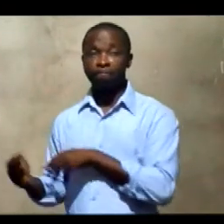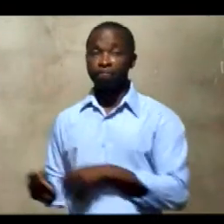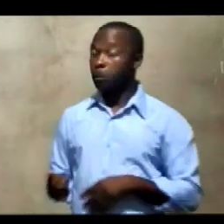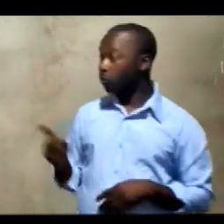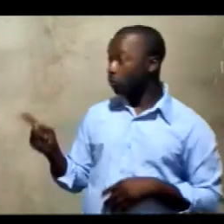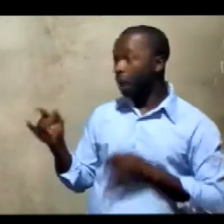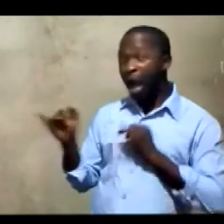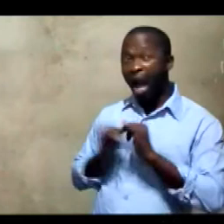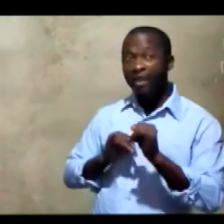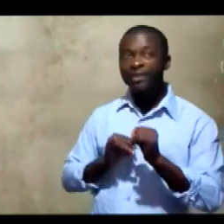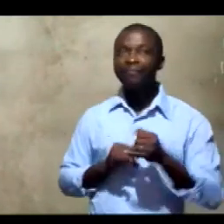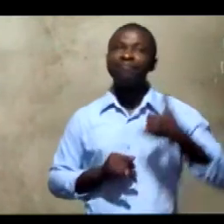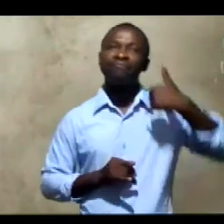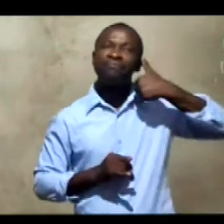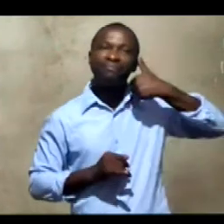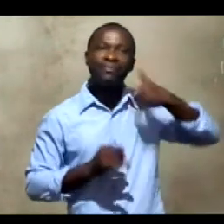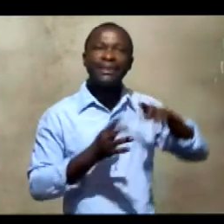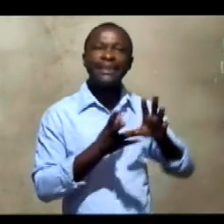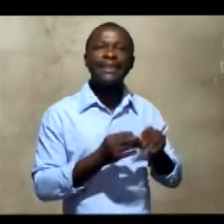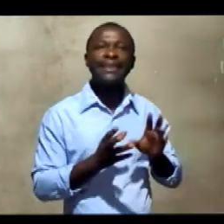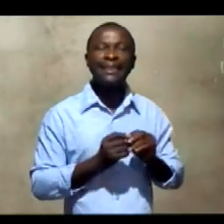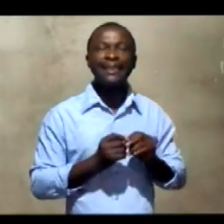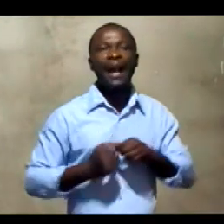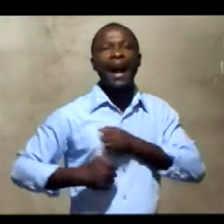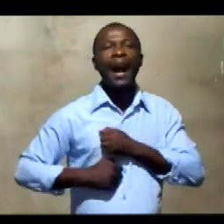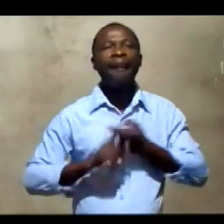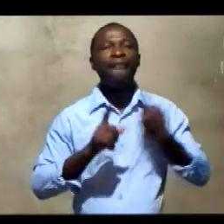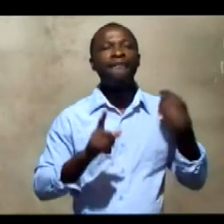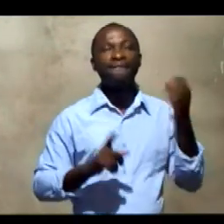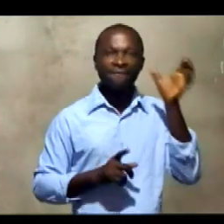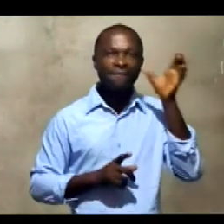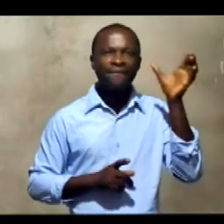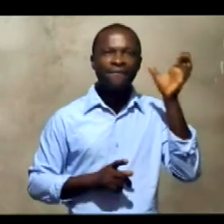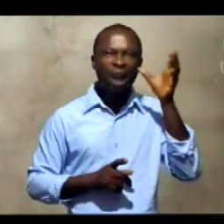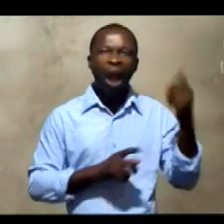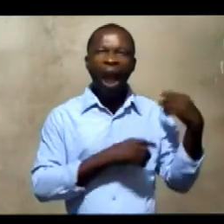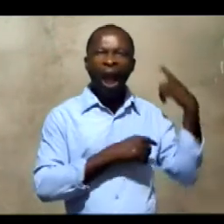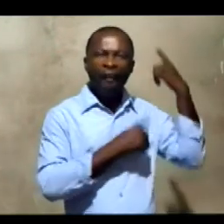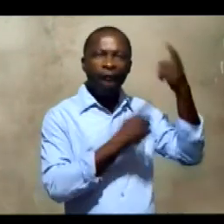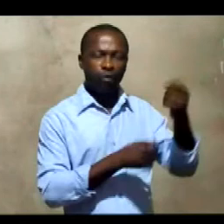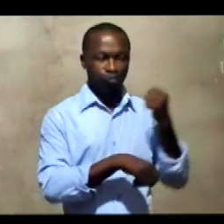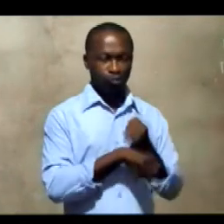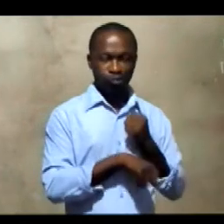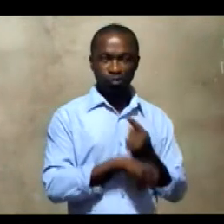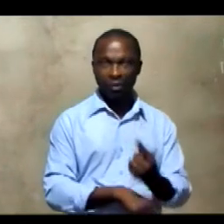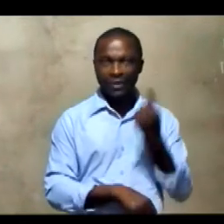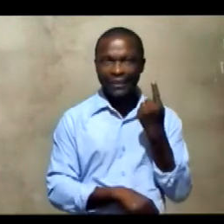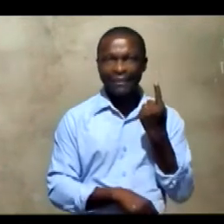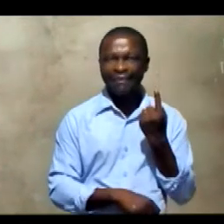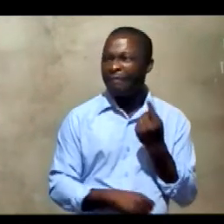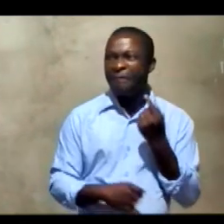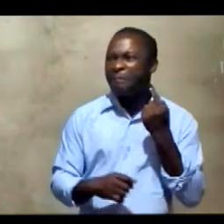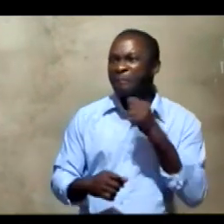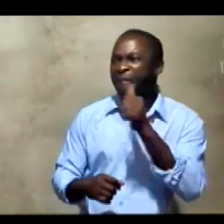contre les ADF-NALU et donc la contre-offensive qui était annoncée par le chef de l'État n'avait pas impliqué les troupes des Nations Unies. Et